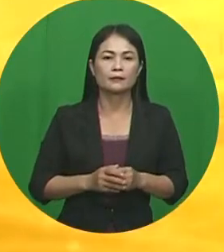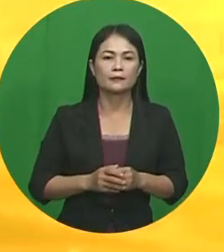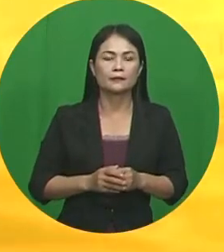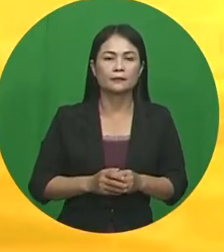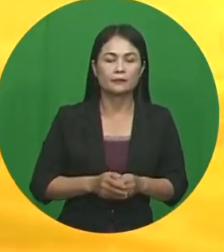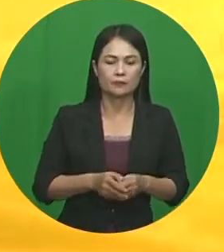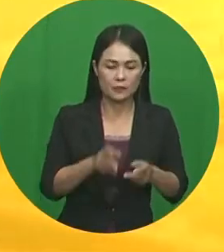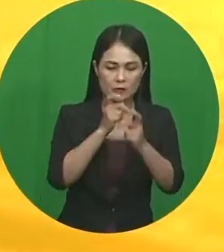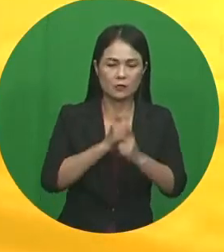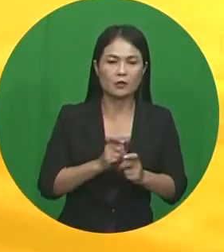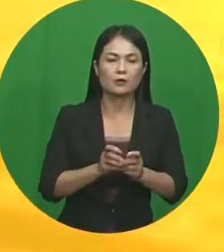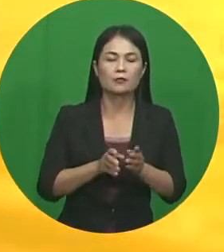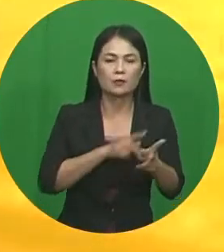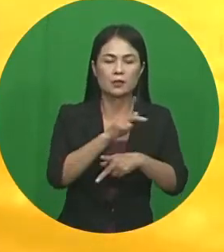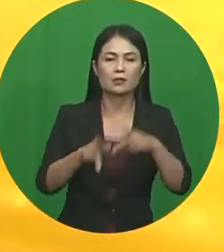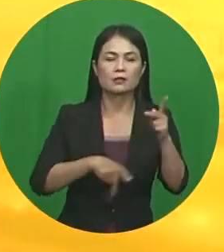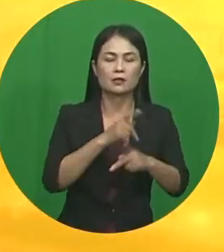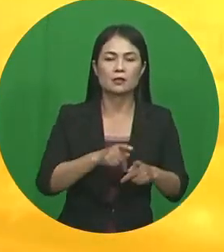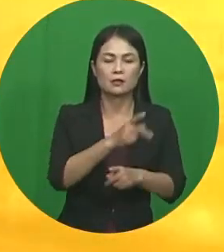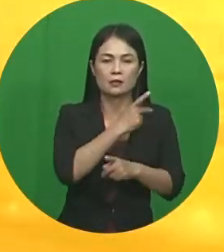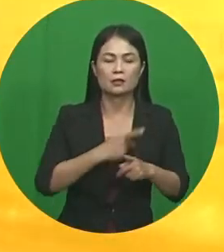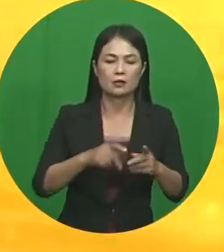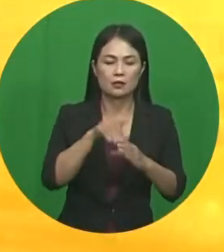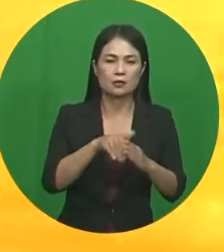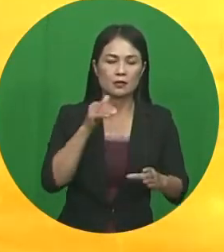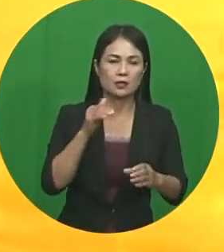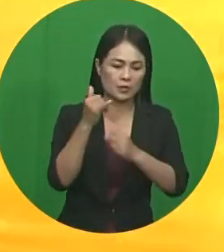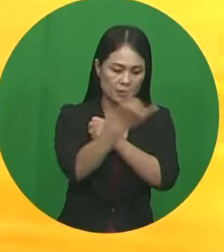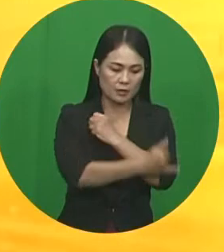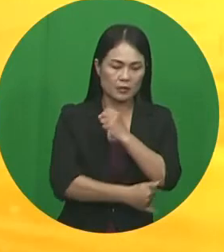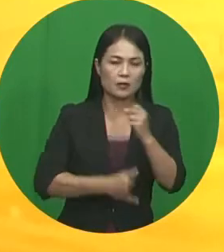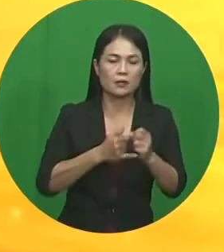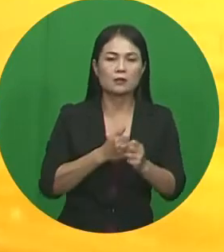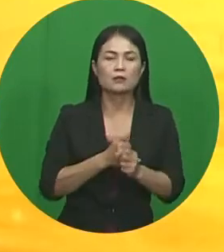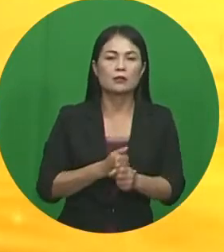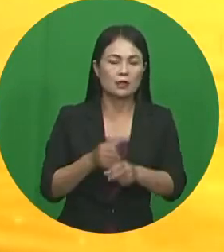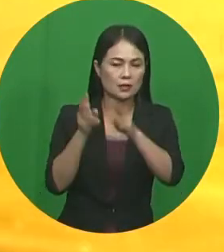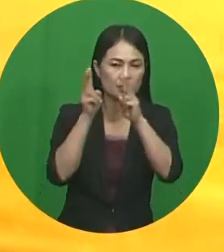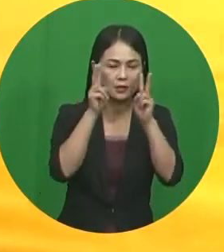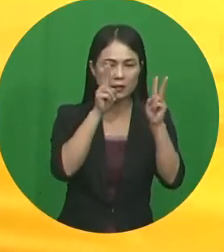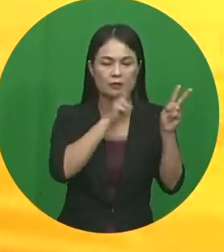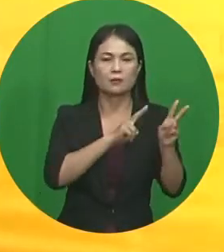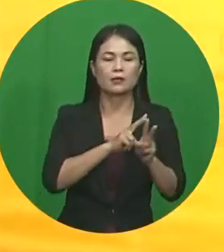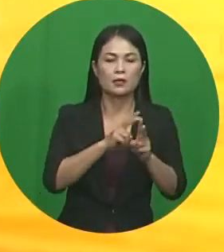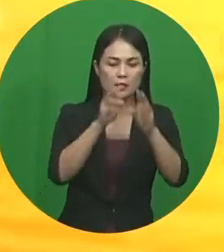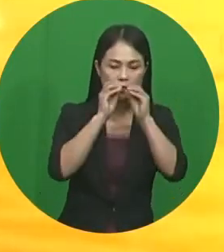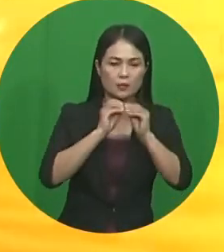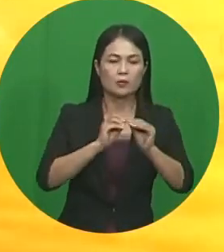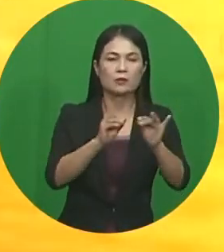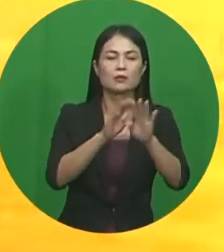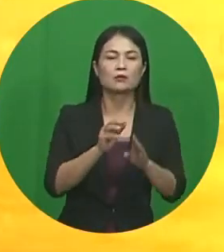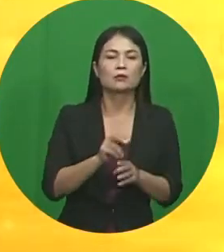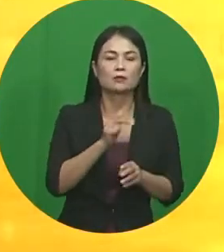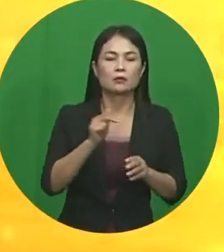សូមគោរពជម្រាបសួរទ្រទស្សនិកជនទាំងក្នុងនិងក្រៅប្រទេសដែលកំពុងតាមដានទស្សនាការផ្សាយរប